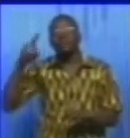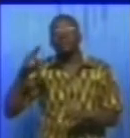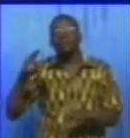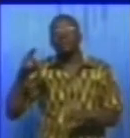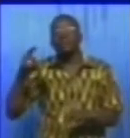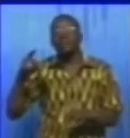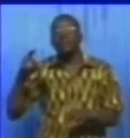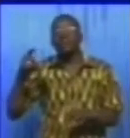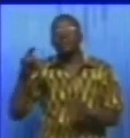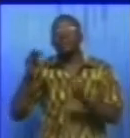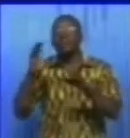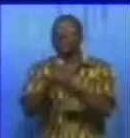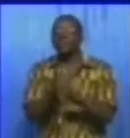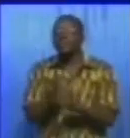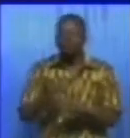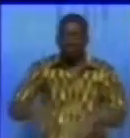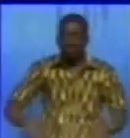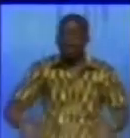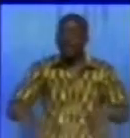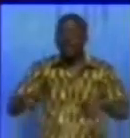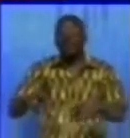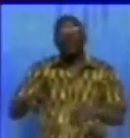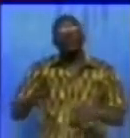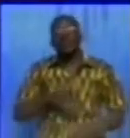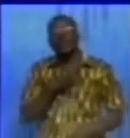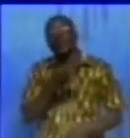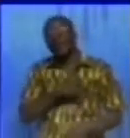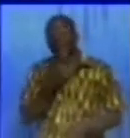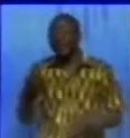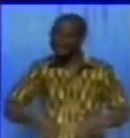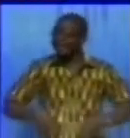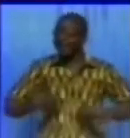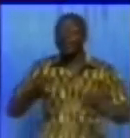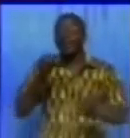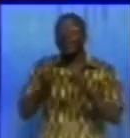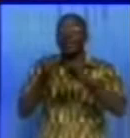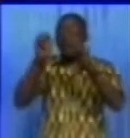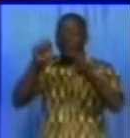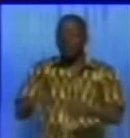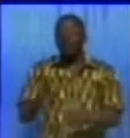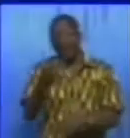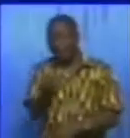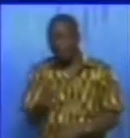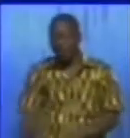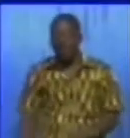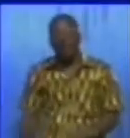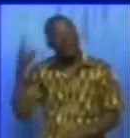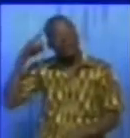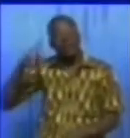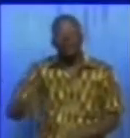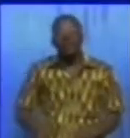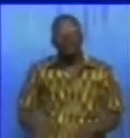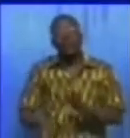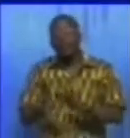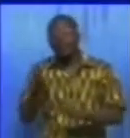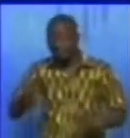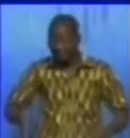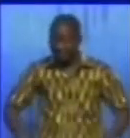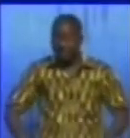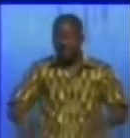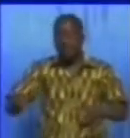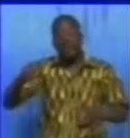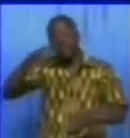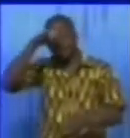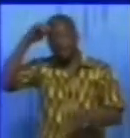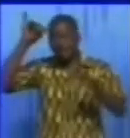bon, ça prend la route. C'est bien, on est content de l'élevage, mais s'il peut y avoir un moyen de canaliser les vaches pour qu'elles ne défèquent pas sur le